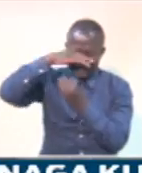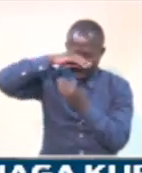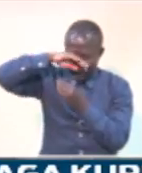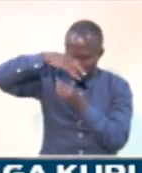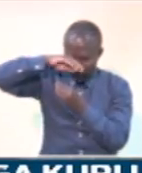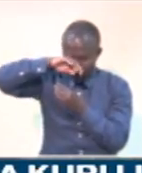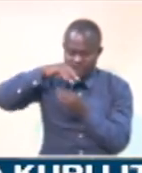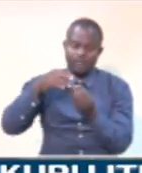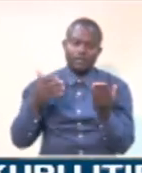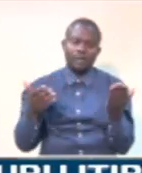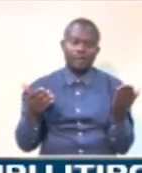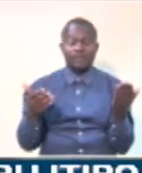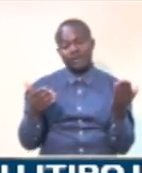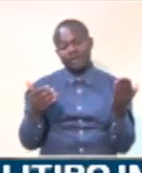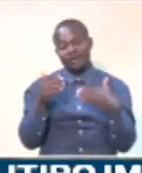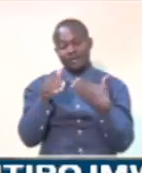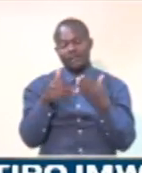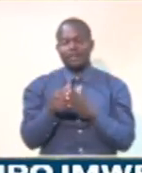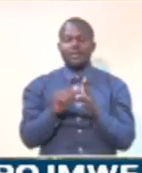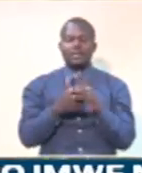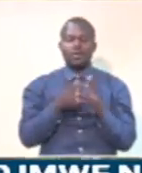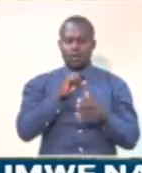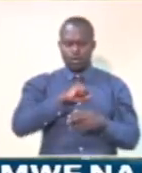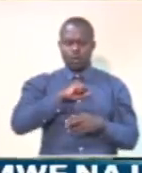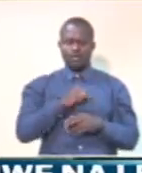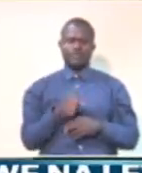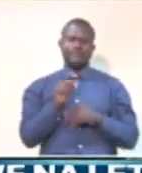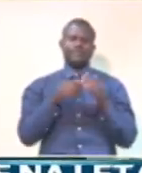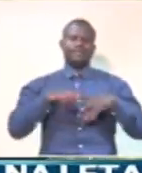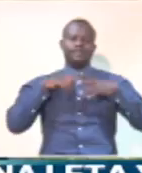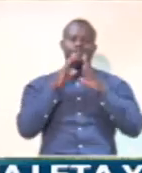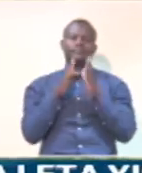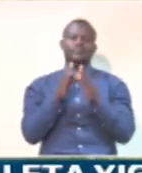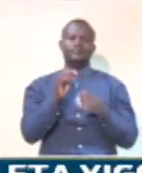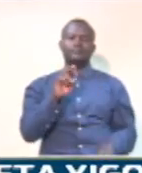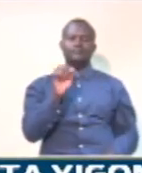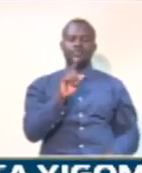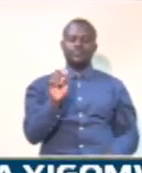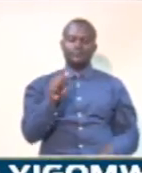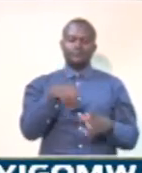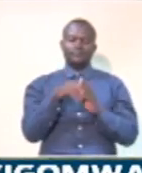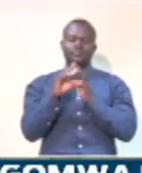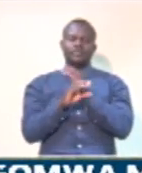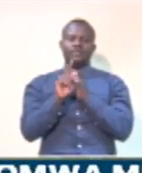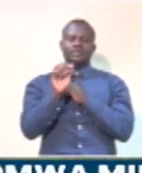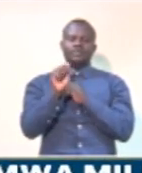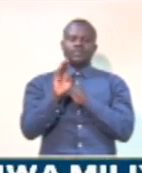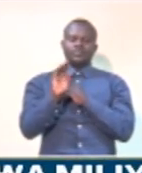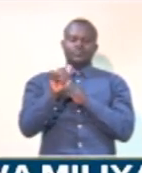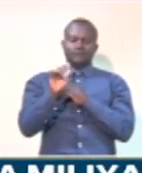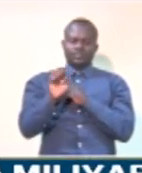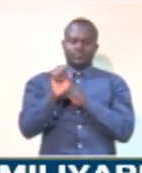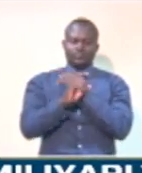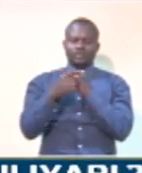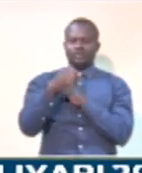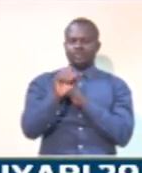hinjiramo gutangira gukorora abatuye muri uyu mudugudu wa Buriza ho mu kagari ka Kabuye mu karere ka